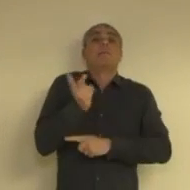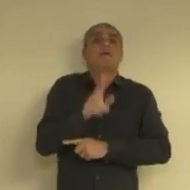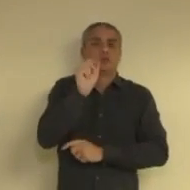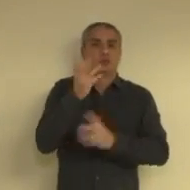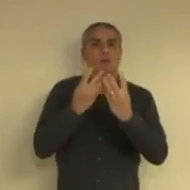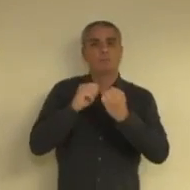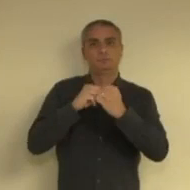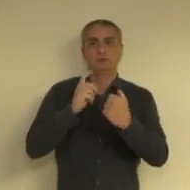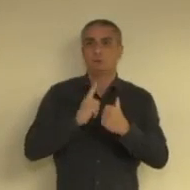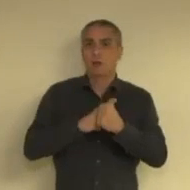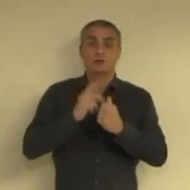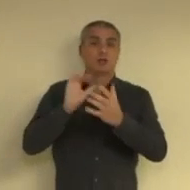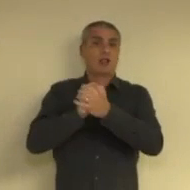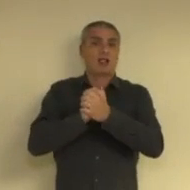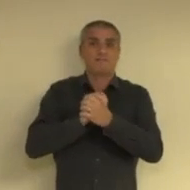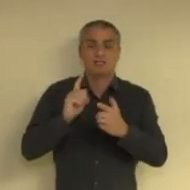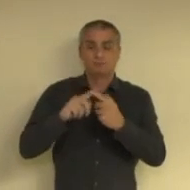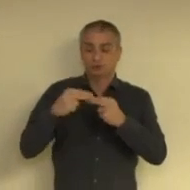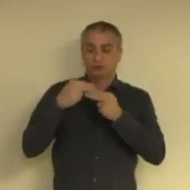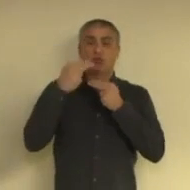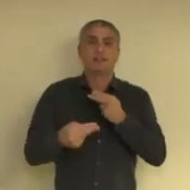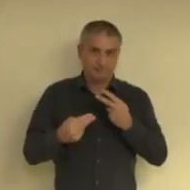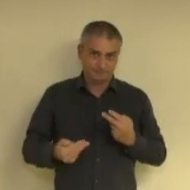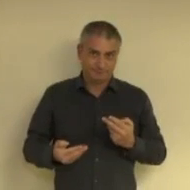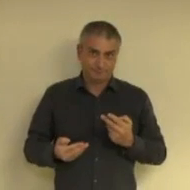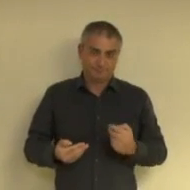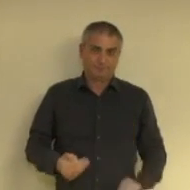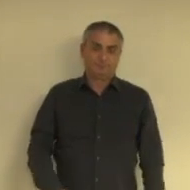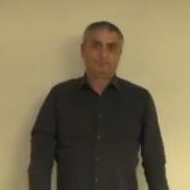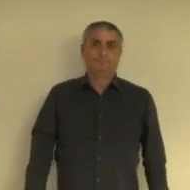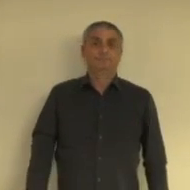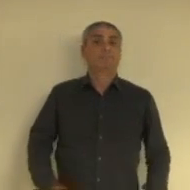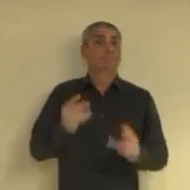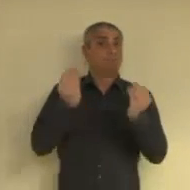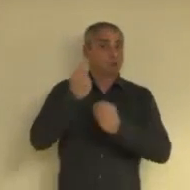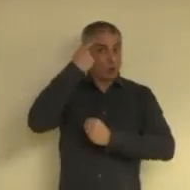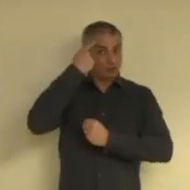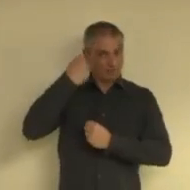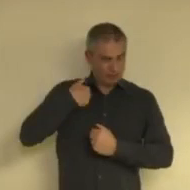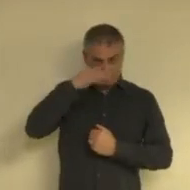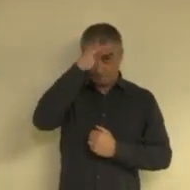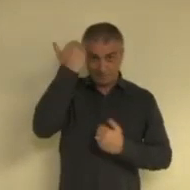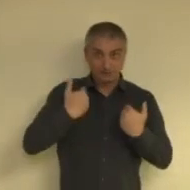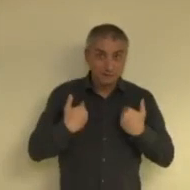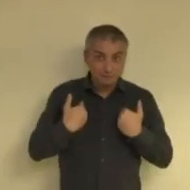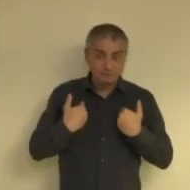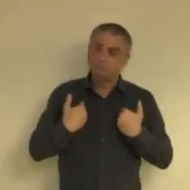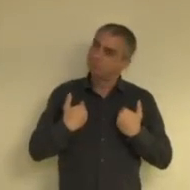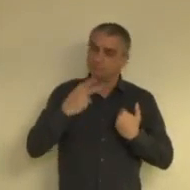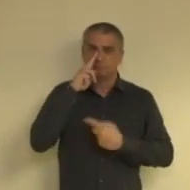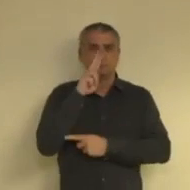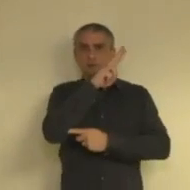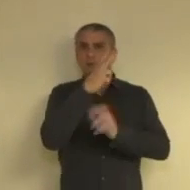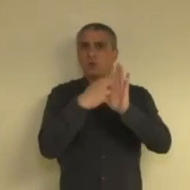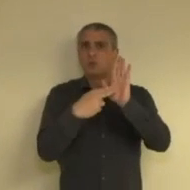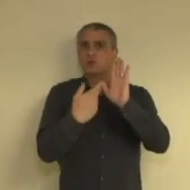של בני משפחה, של חברים, של שכנים. אם מישהו חושב שאני מגזים, תסתכלו